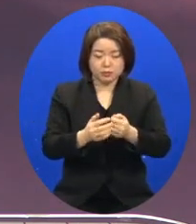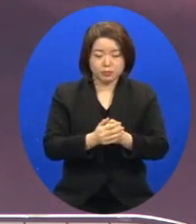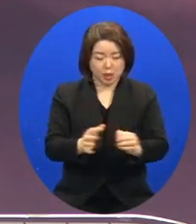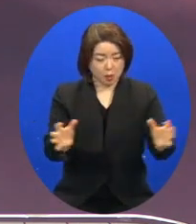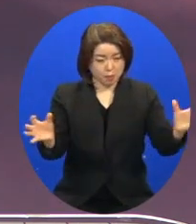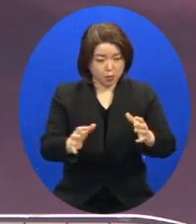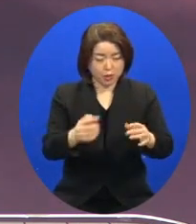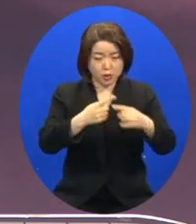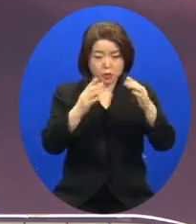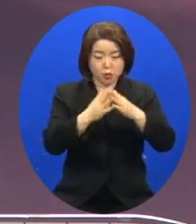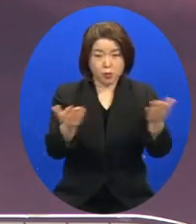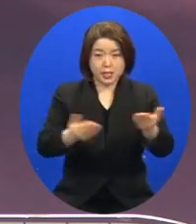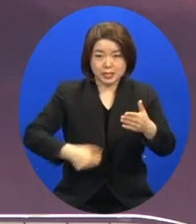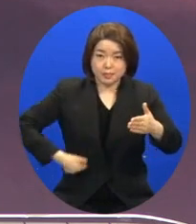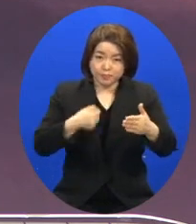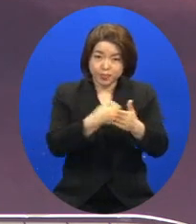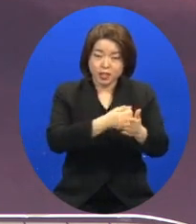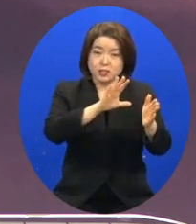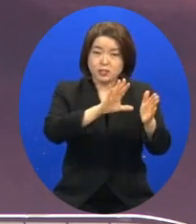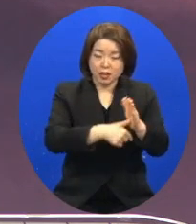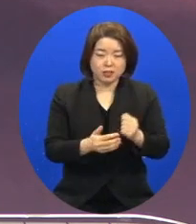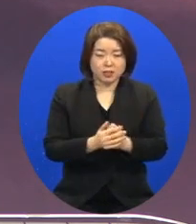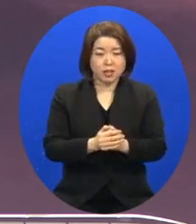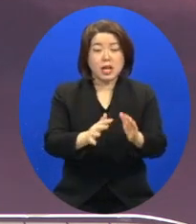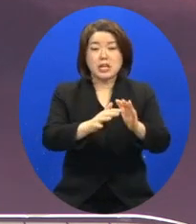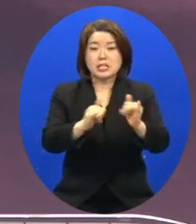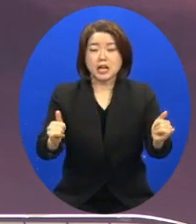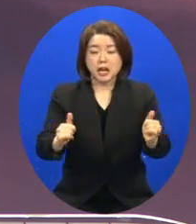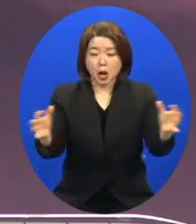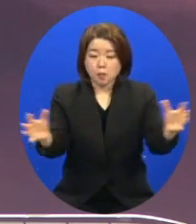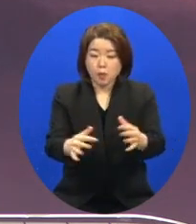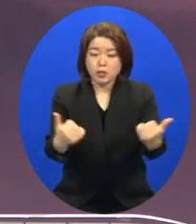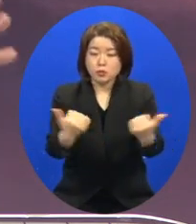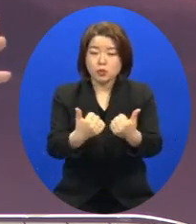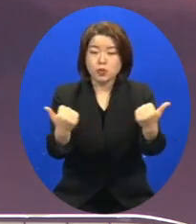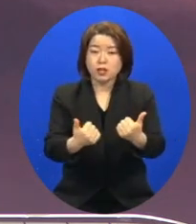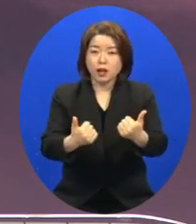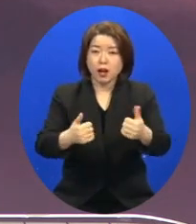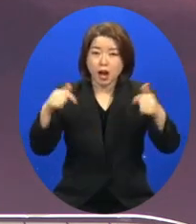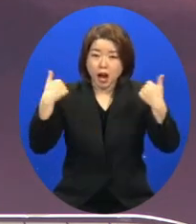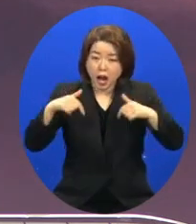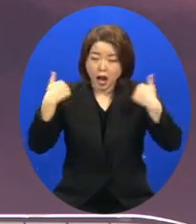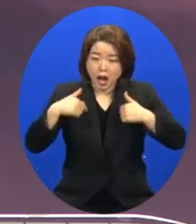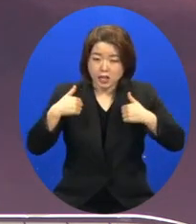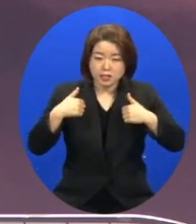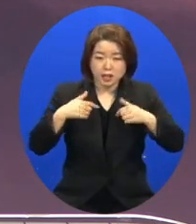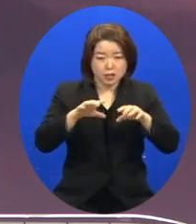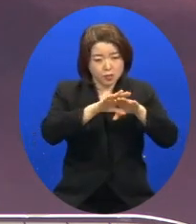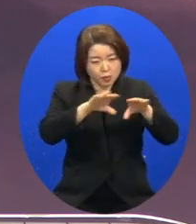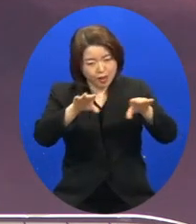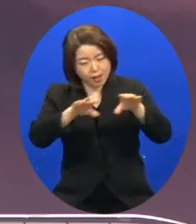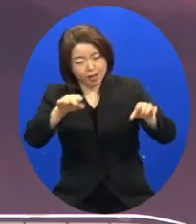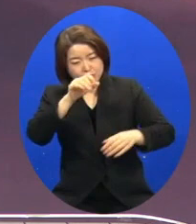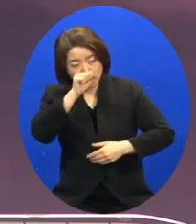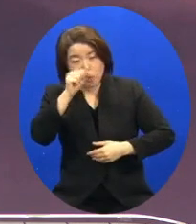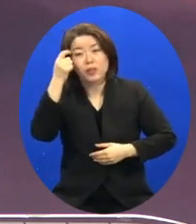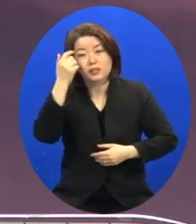결정할 때 사람들끼리 모인 회의가 어떻게 항상 모든 게 다 원만하기만